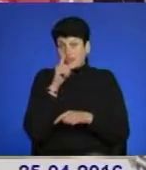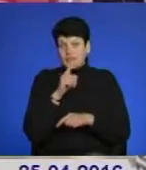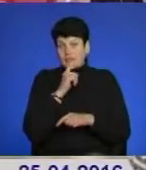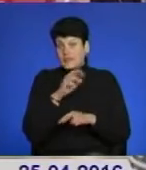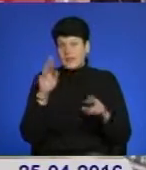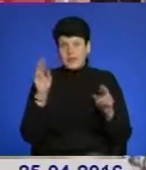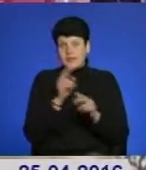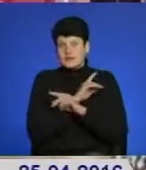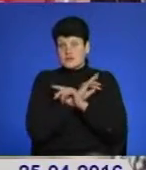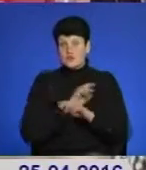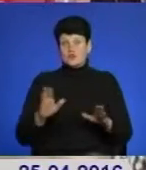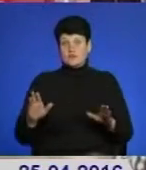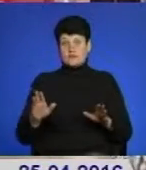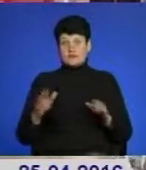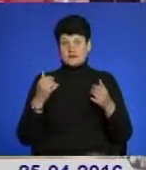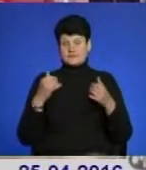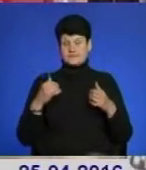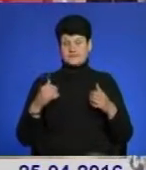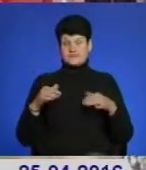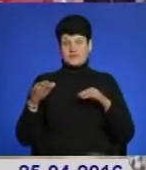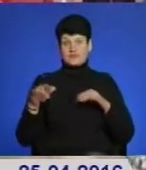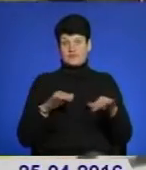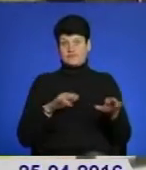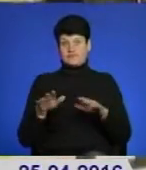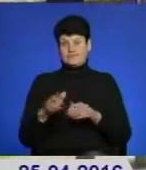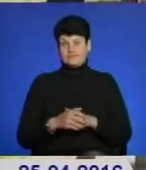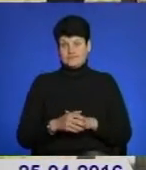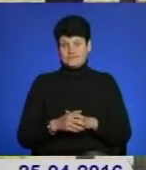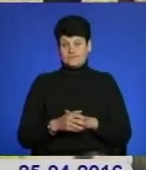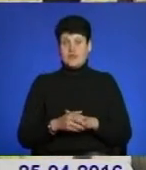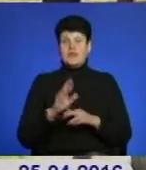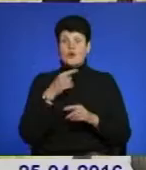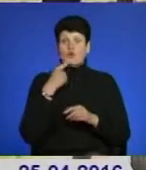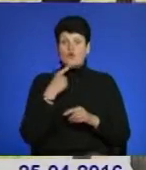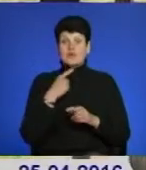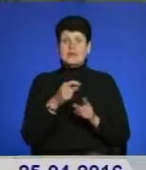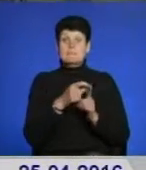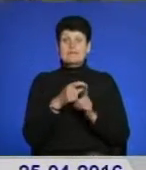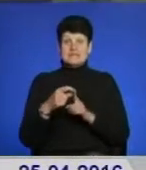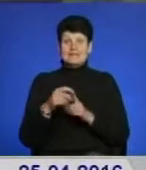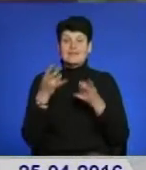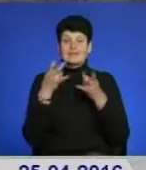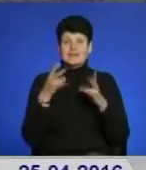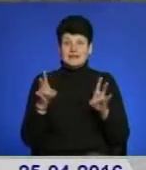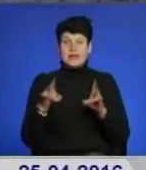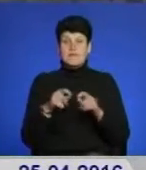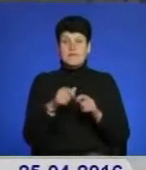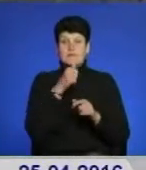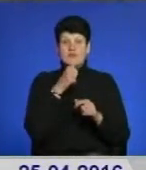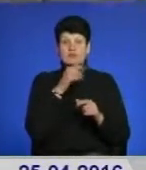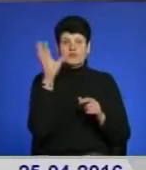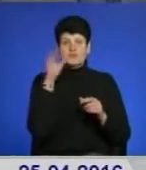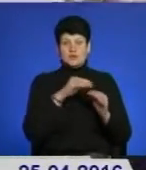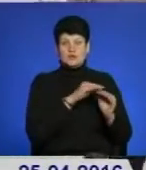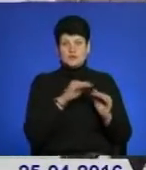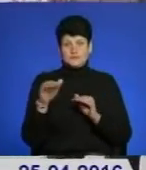і незвичайні якісь такі витівки. Та як гласить відоме прислів'я, не варто міряти всіх одним